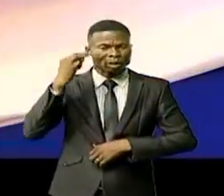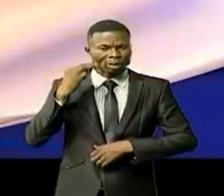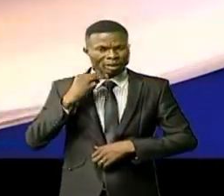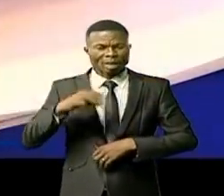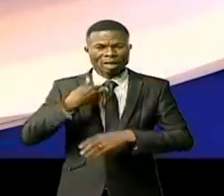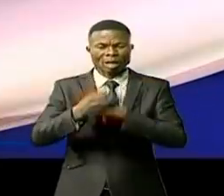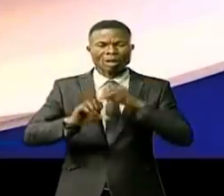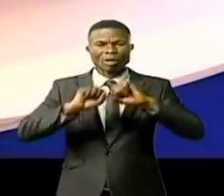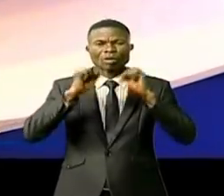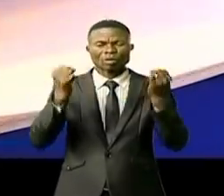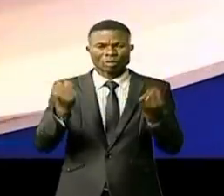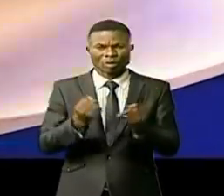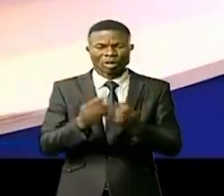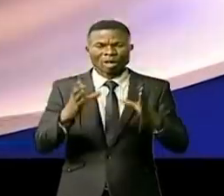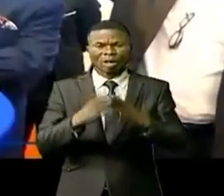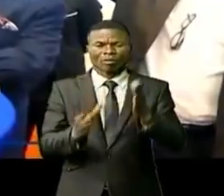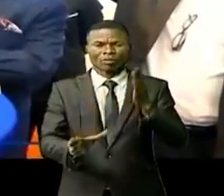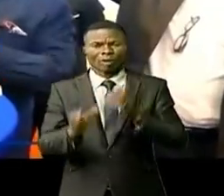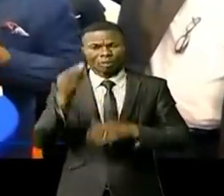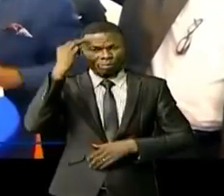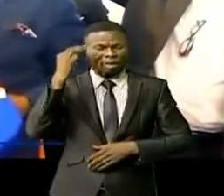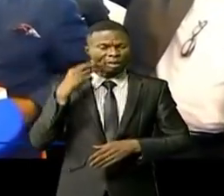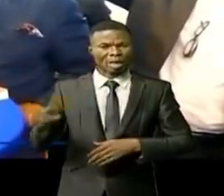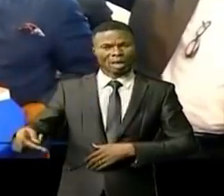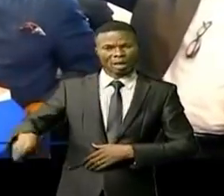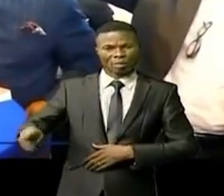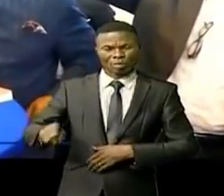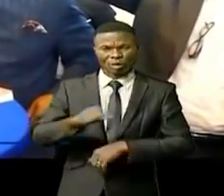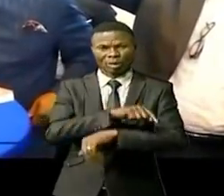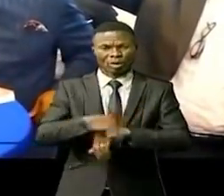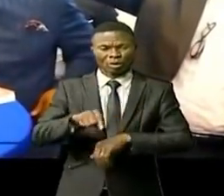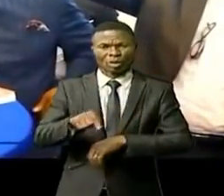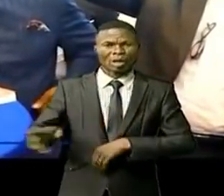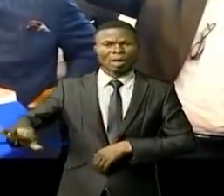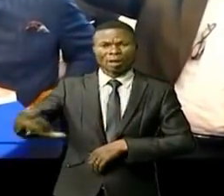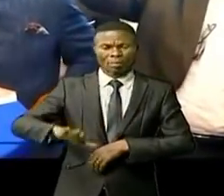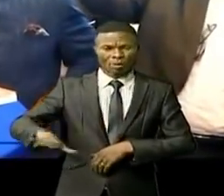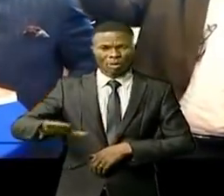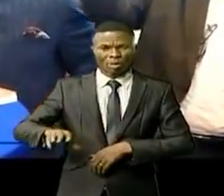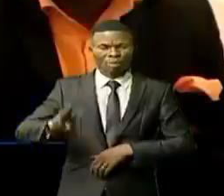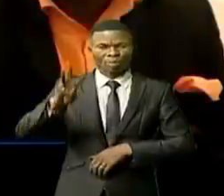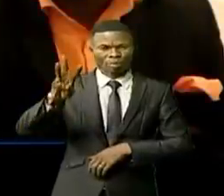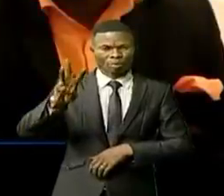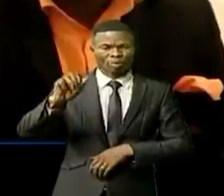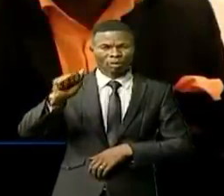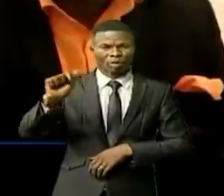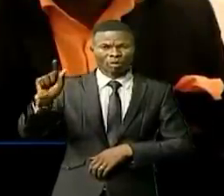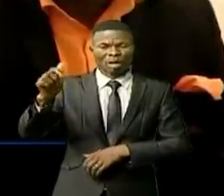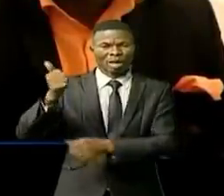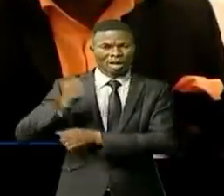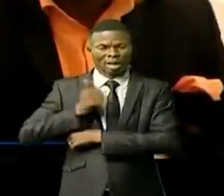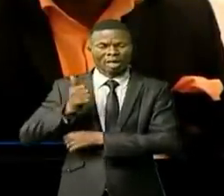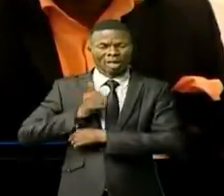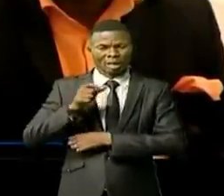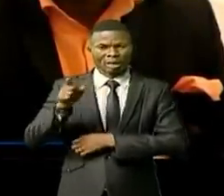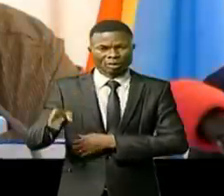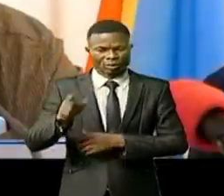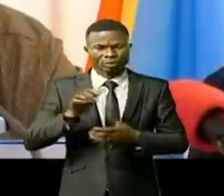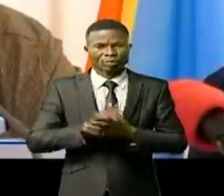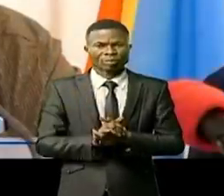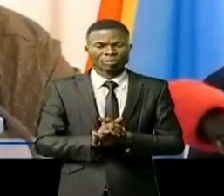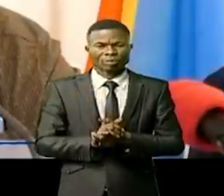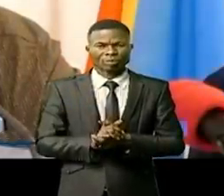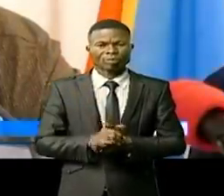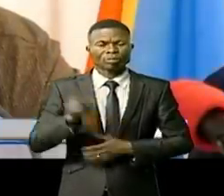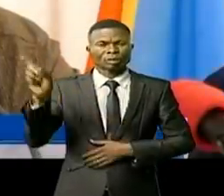Mutinga, qu'accompagnait la ministre provinciale du directeur pays de War Child Canada, Michel Paradis. War Child Canada a